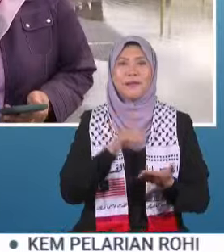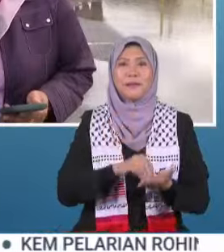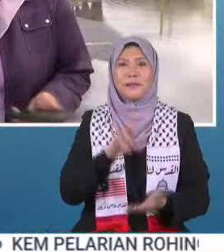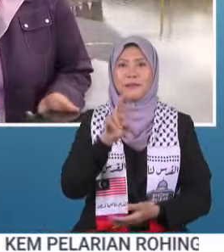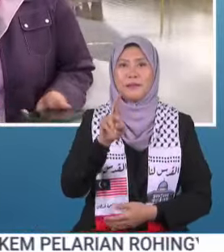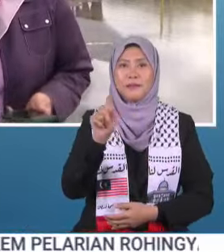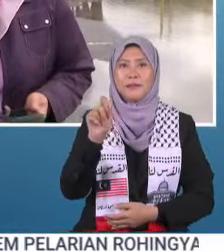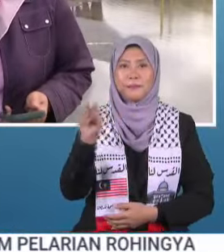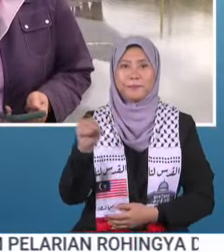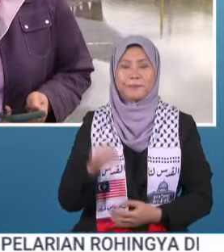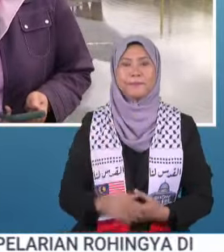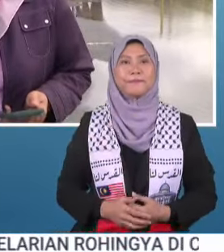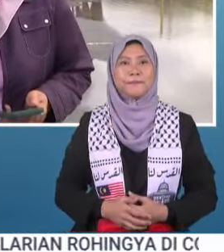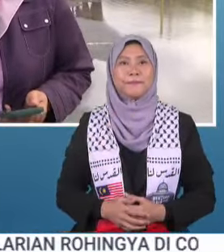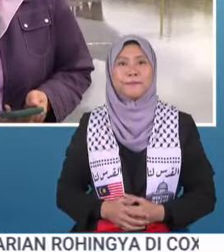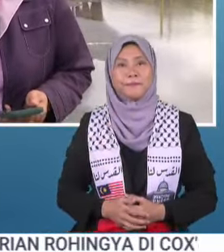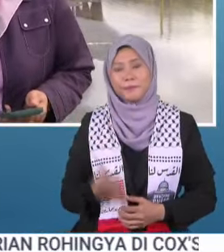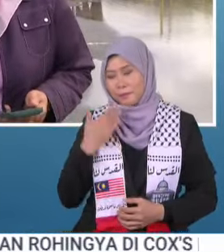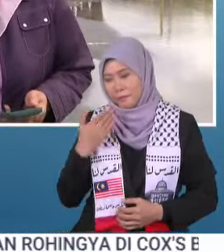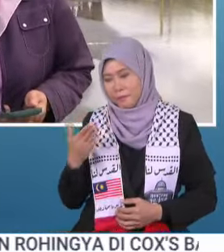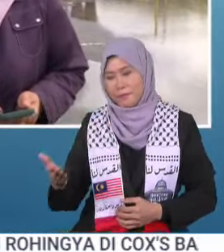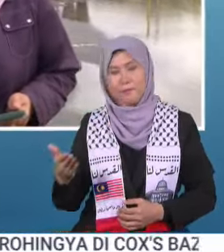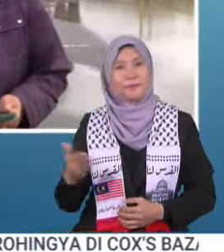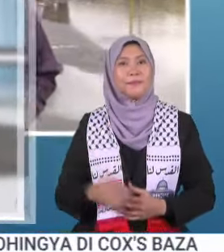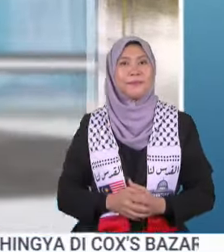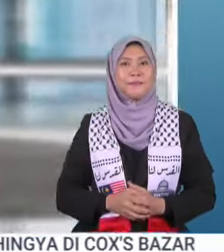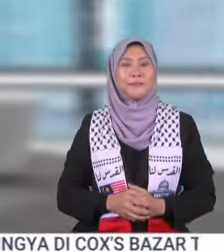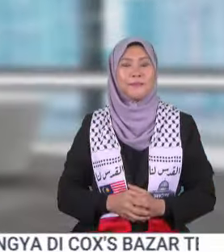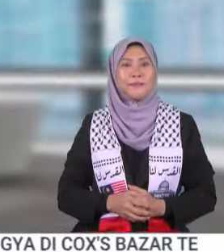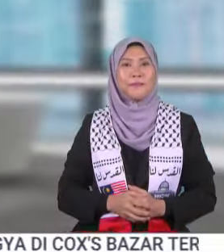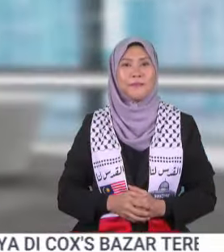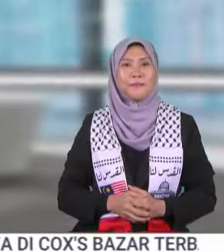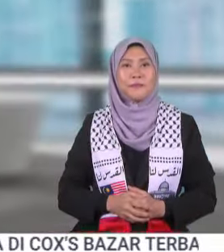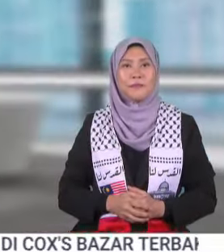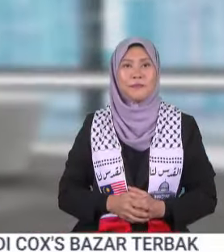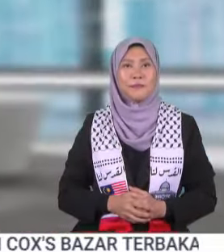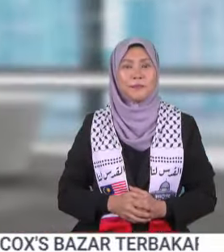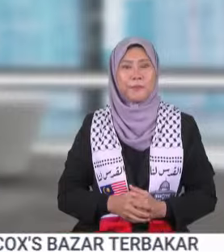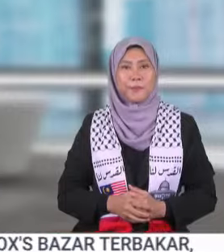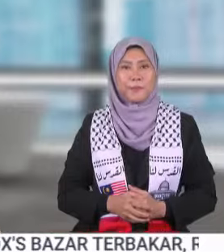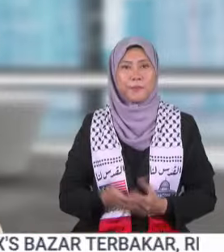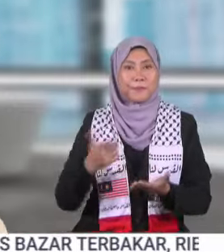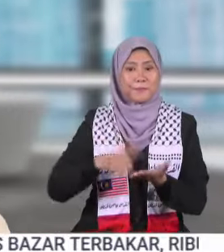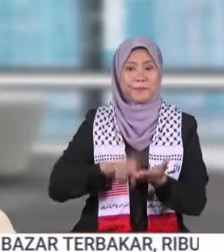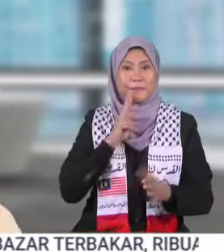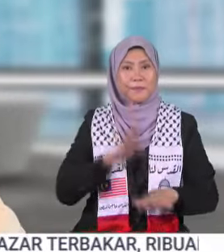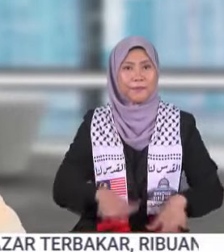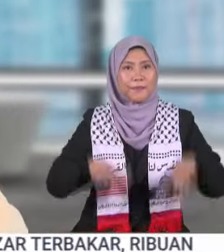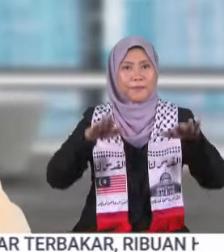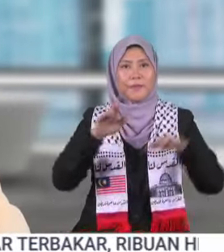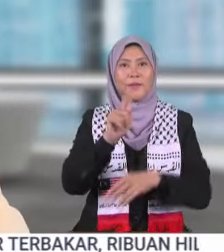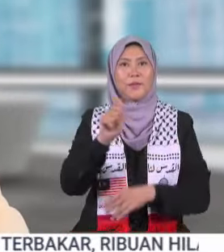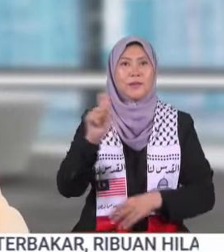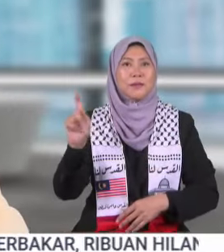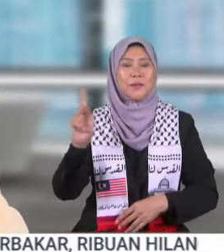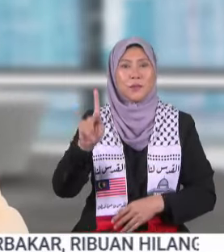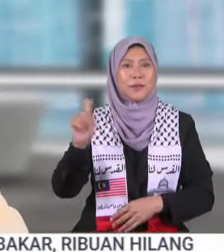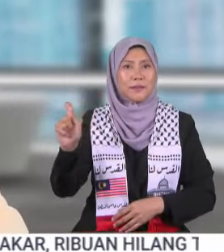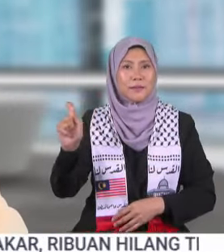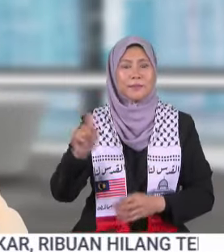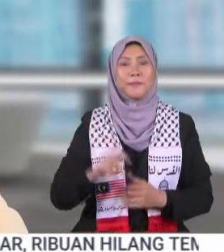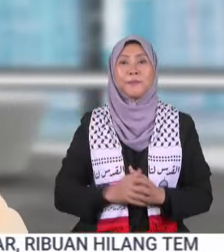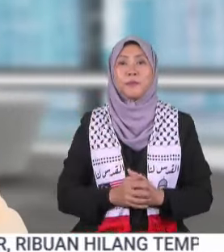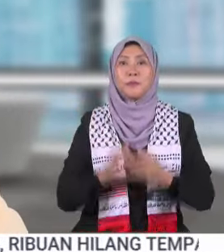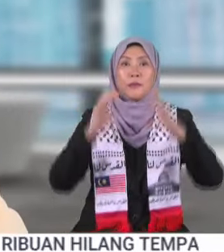angkasauri silakan Baik terima kasih norzizah untuk perkembangan banjir di kota tinggi baik saudara